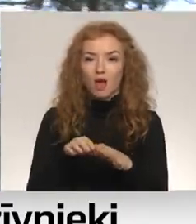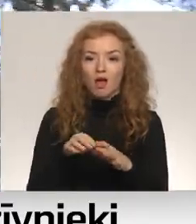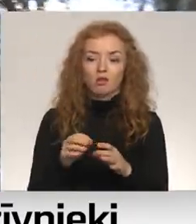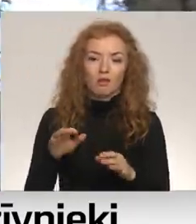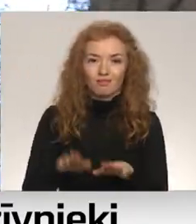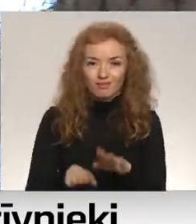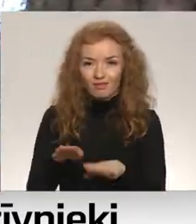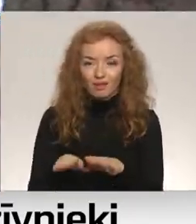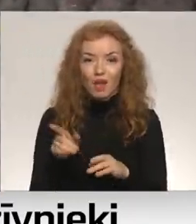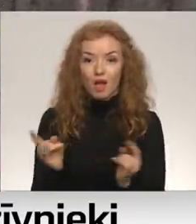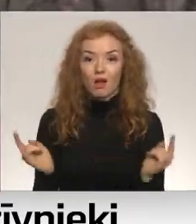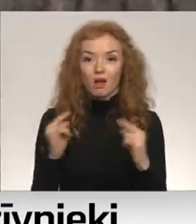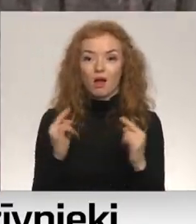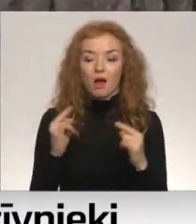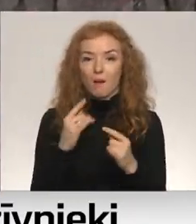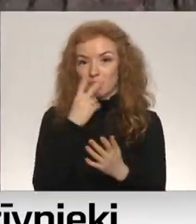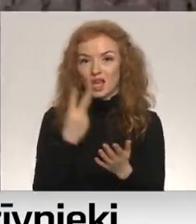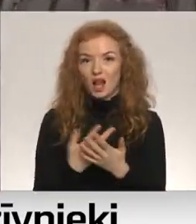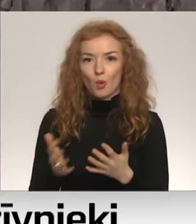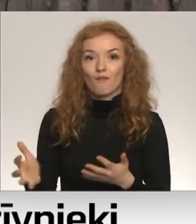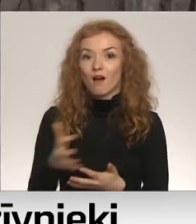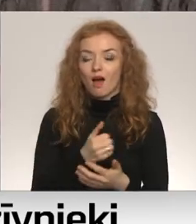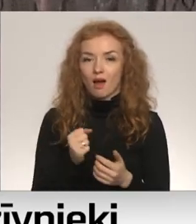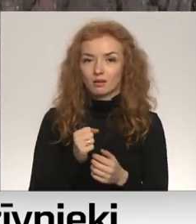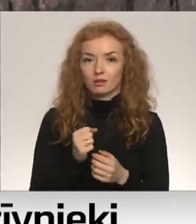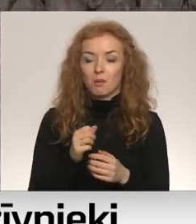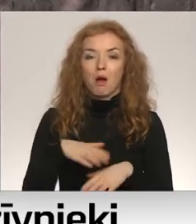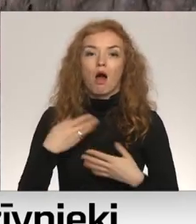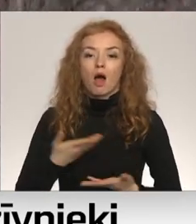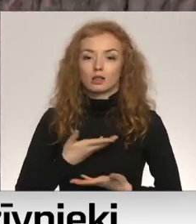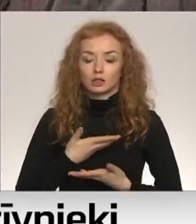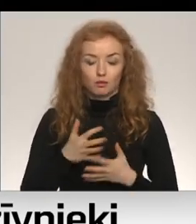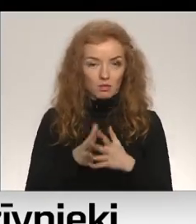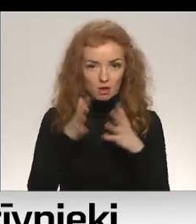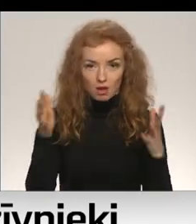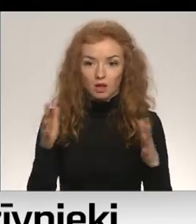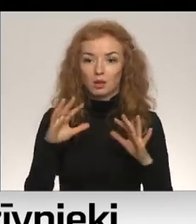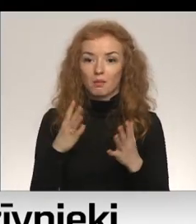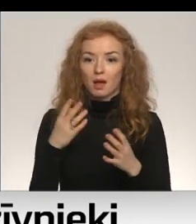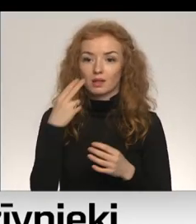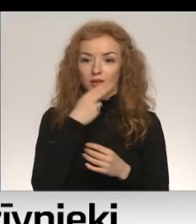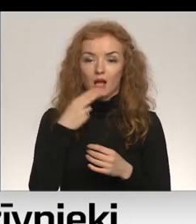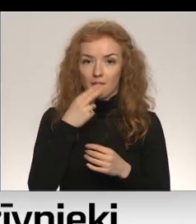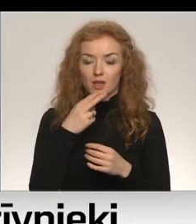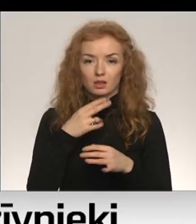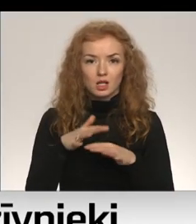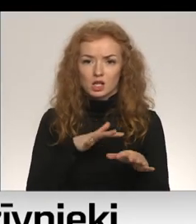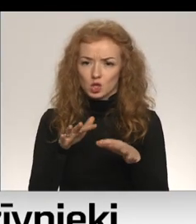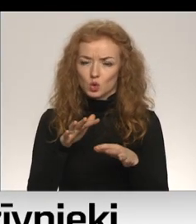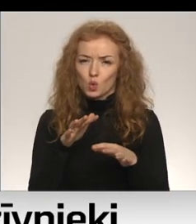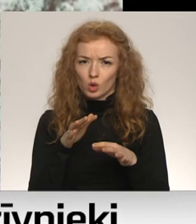zari. Slazda īpašnieks pierādījumus jau novācis. Pārdzīvojums bijis pamatīgs, taču saimniece rīkojusies